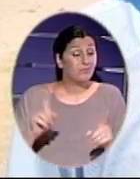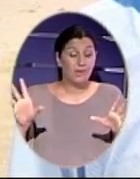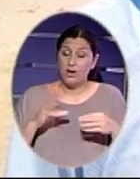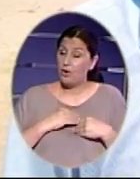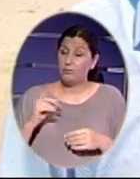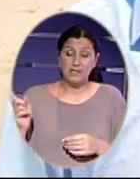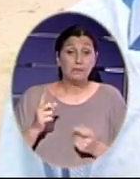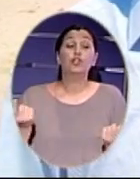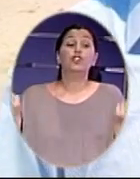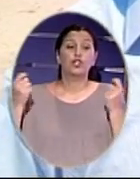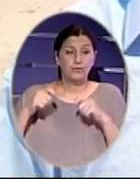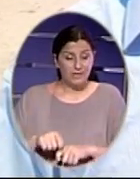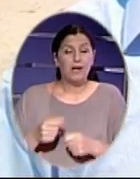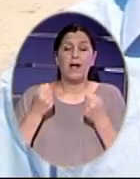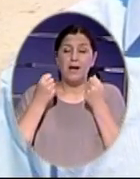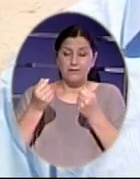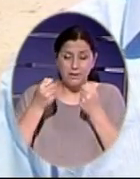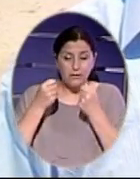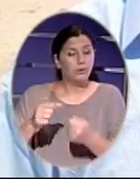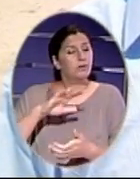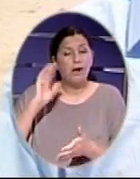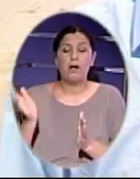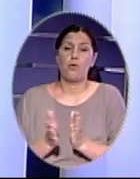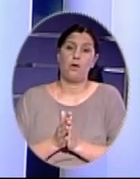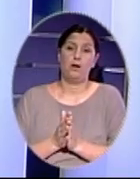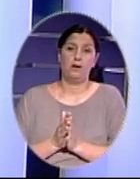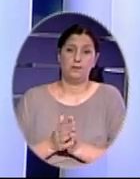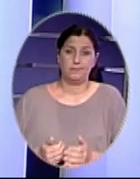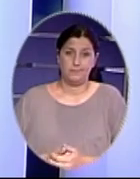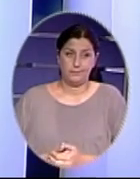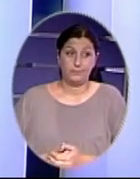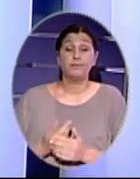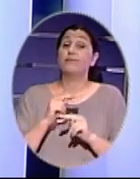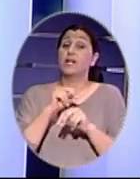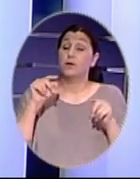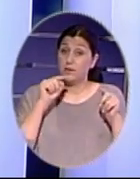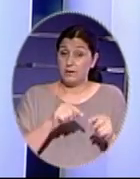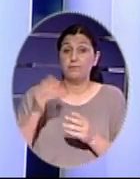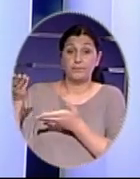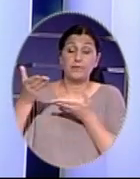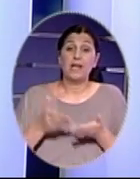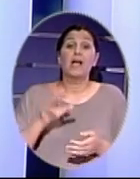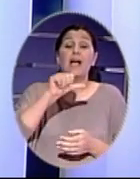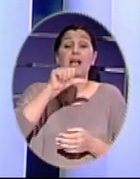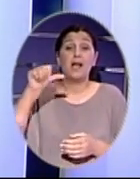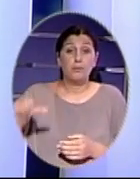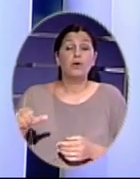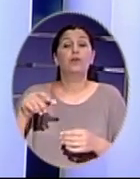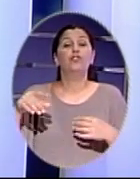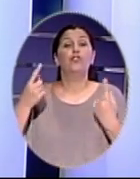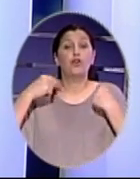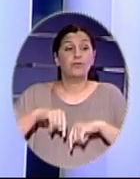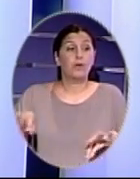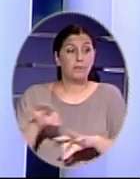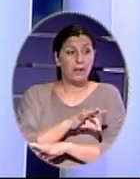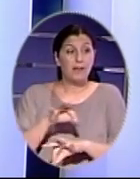נסכים. תהיה שביתה, יהיו הפגנות, יהיו הכל. בעניין הזה מצטרף אליי אלי ארמון, יושב ראש עמותת האדריכלים בדרום